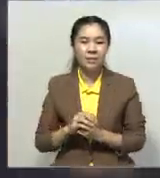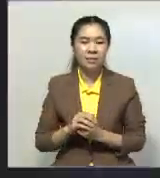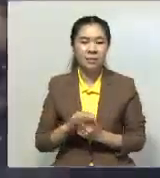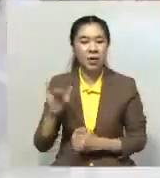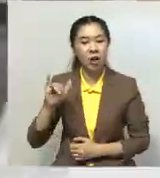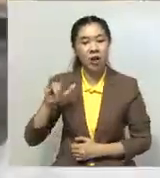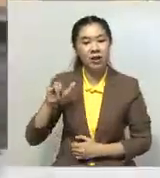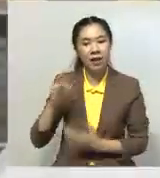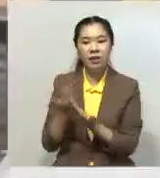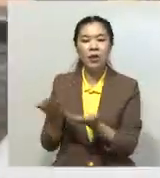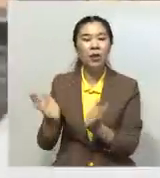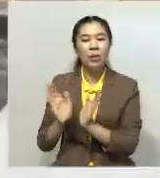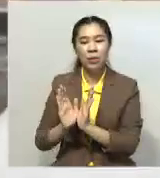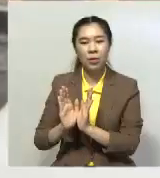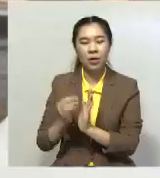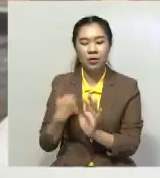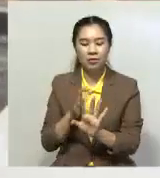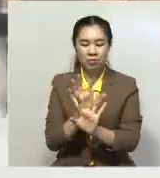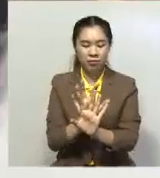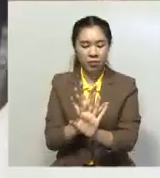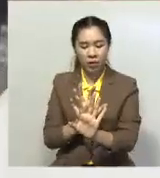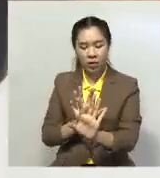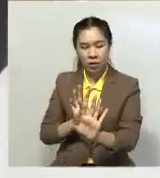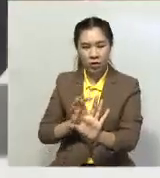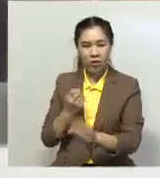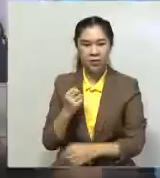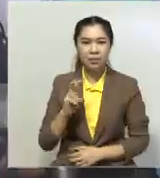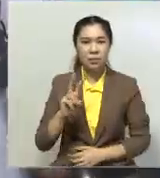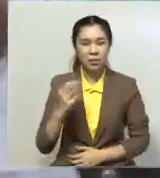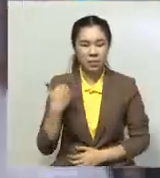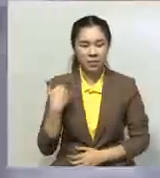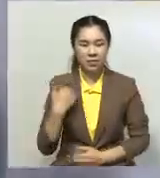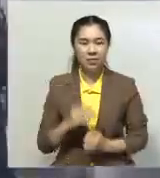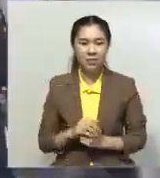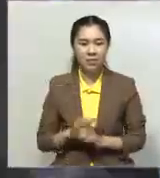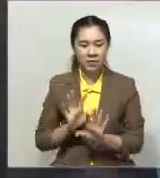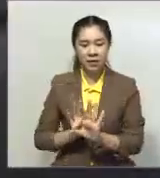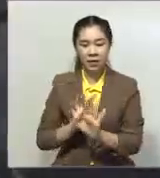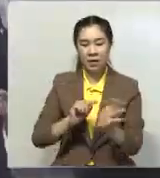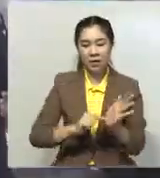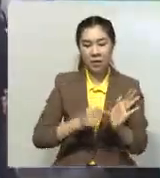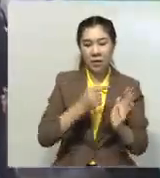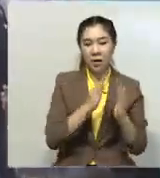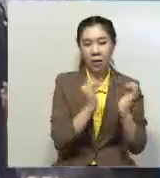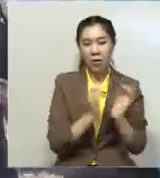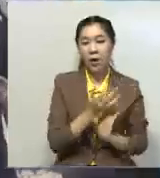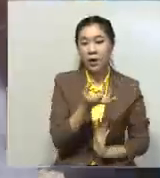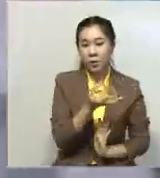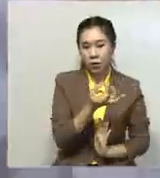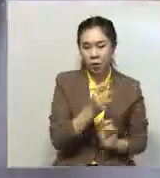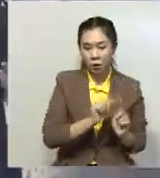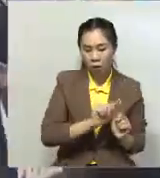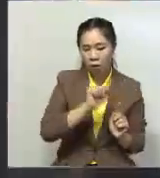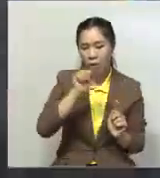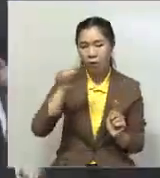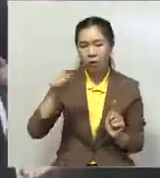ของนาคจากนั้นตามด้วยขบวนนาคทั้ง12นาคซึ่งขบวนแห่เริ่มจากวัดน้อยพระธาตุดอยตุงไปยังพระธาตุดอย